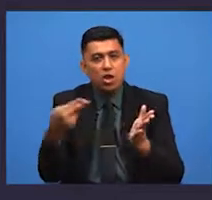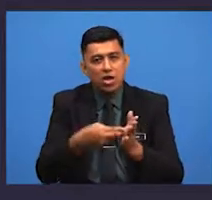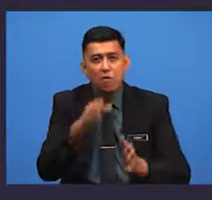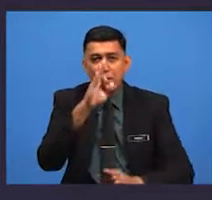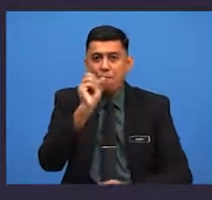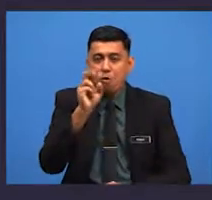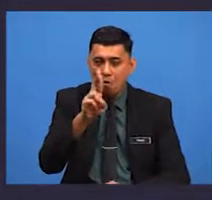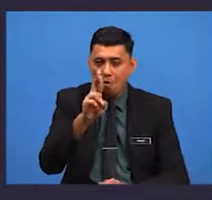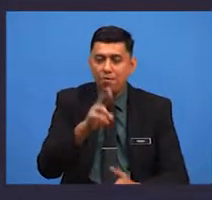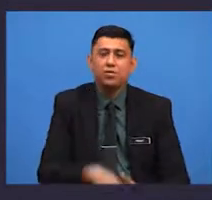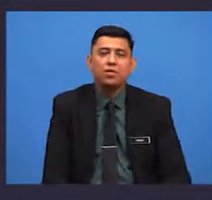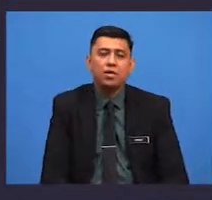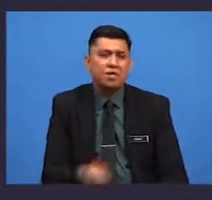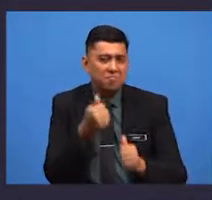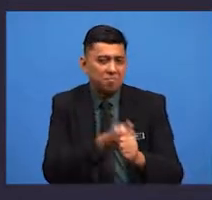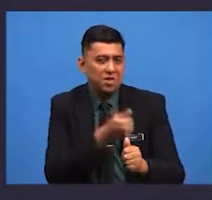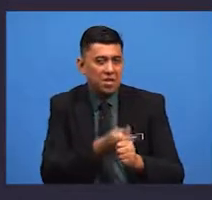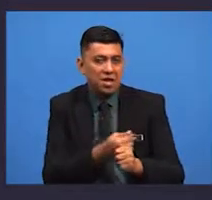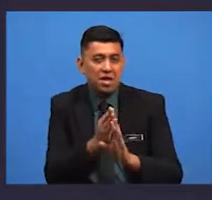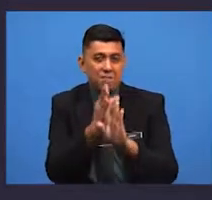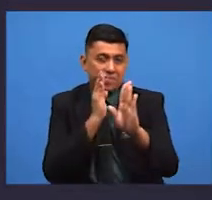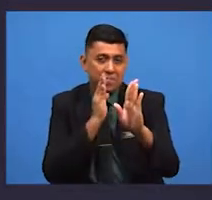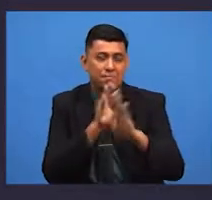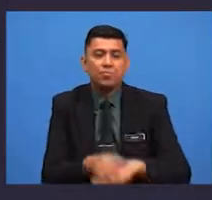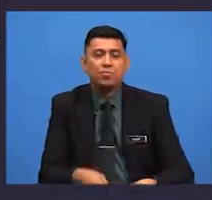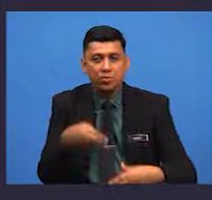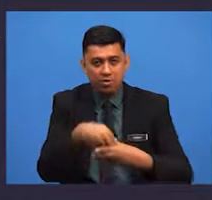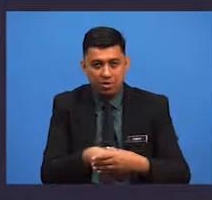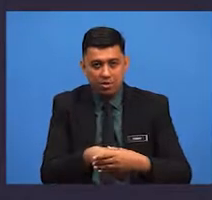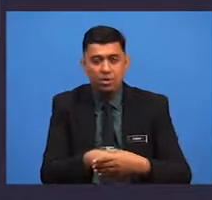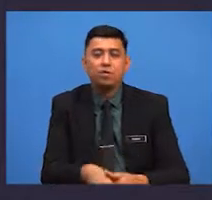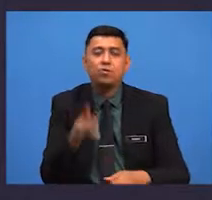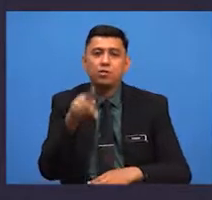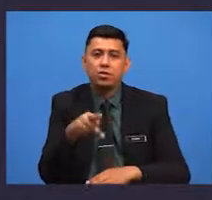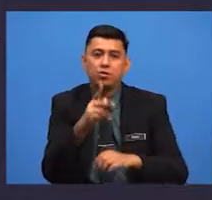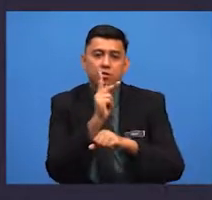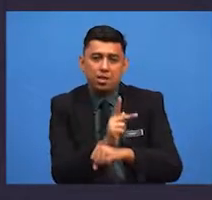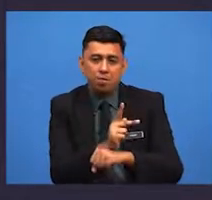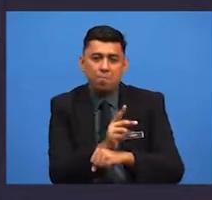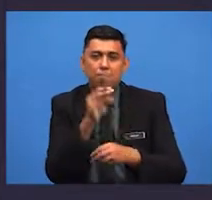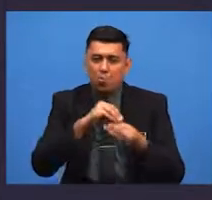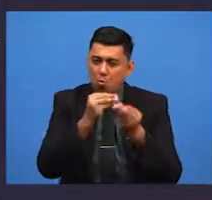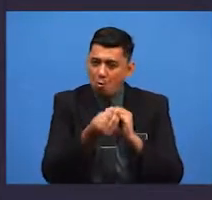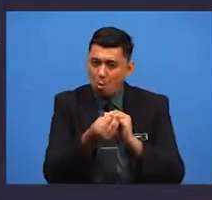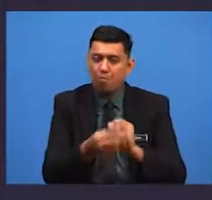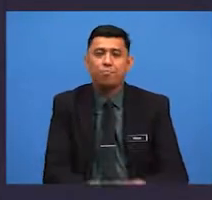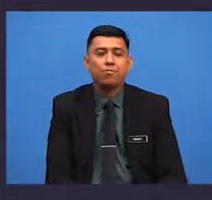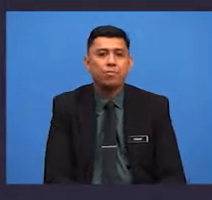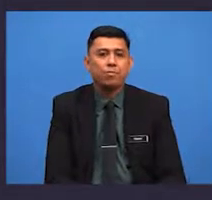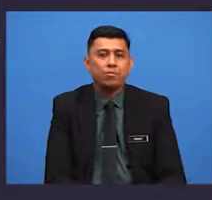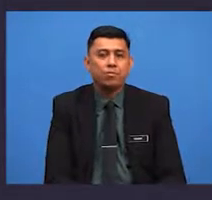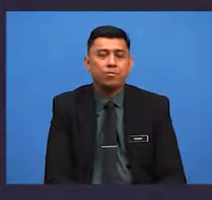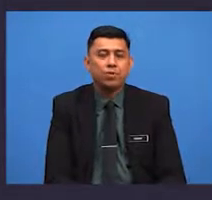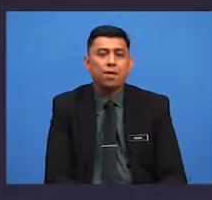for. Setiap baris pernyataan dalam sudukot perlu dinomborkan.